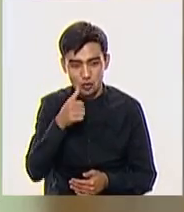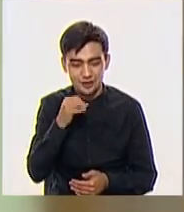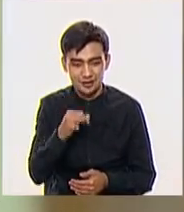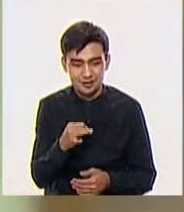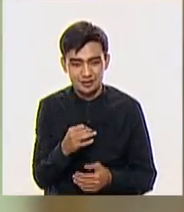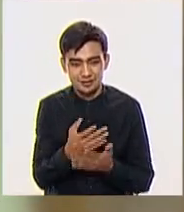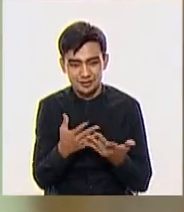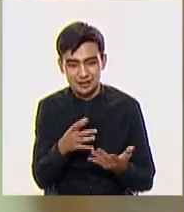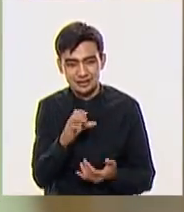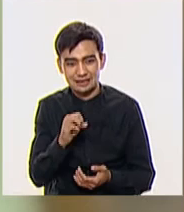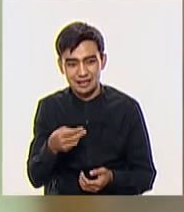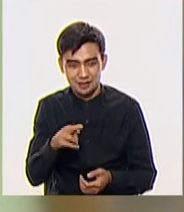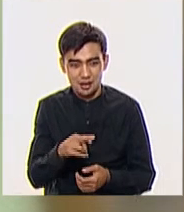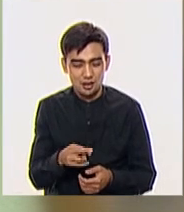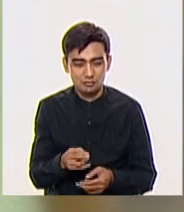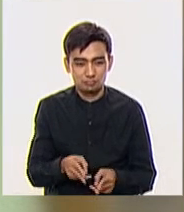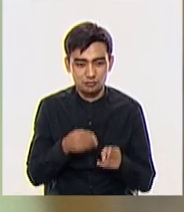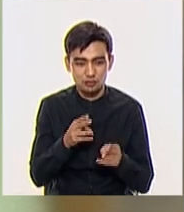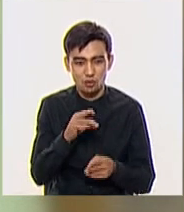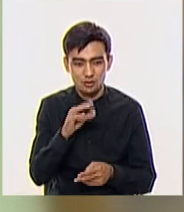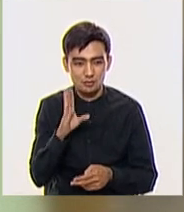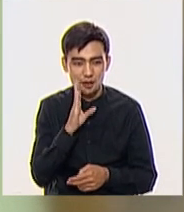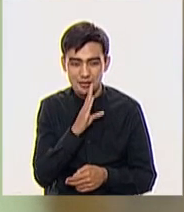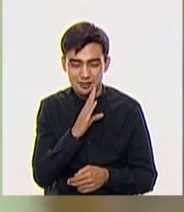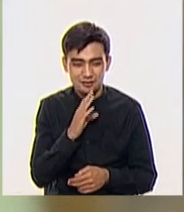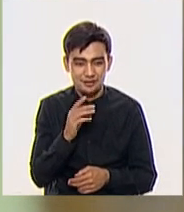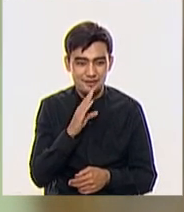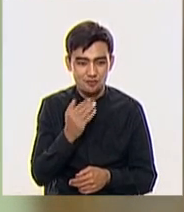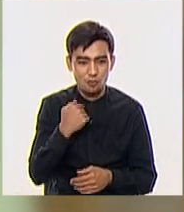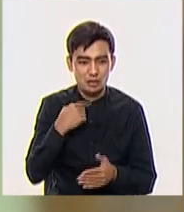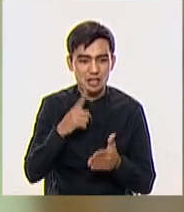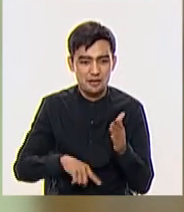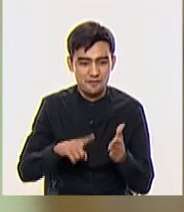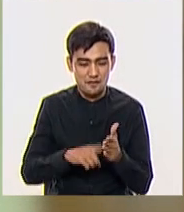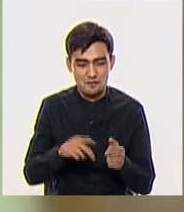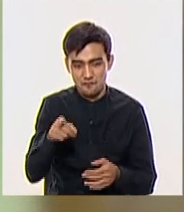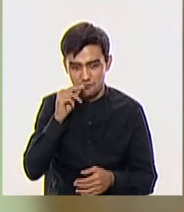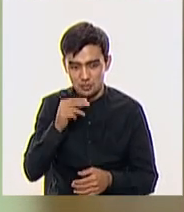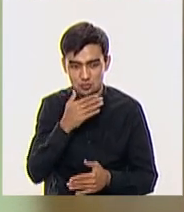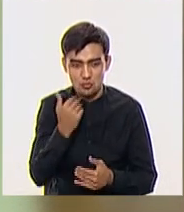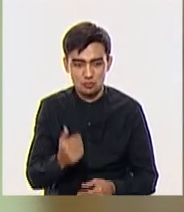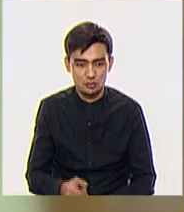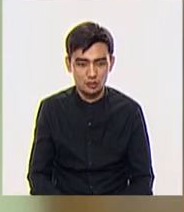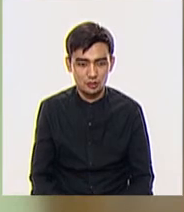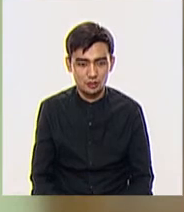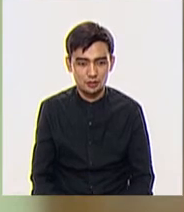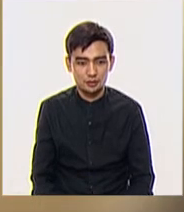предусмотренных несколькими статьями Уголовного кодекса. Мать девушки заявила, что не верит в обвинение.